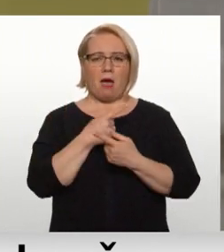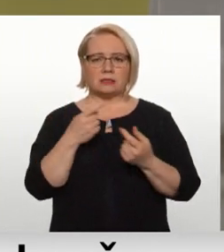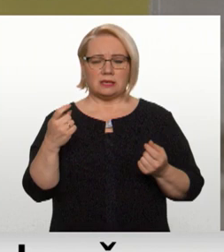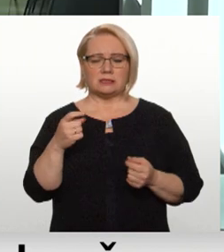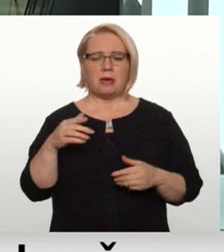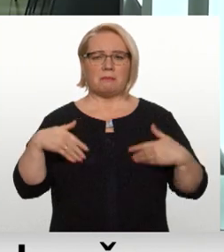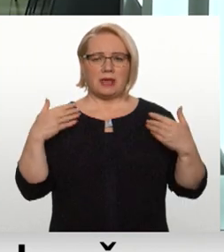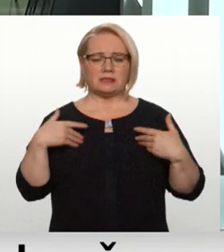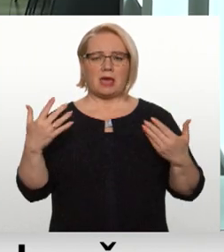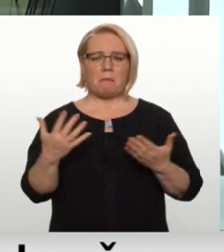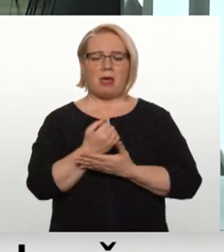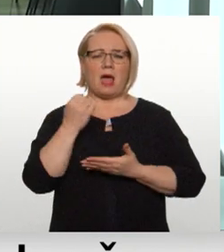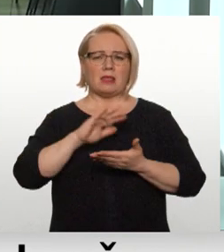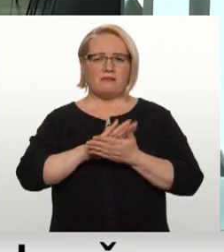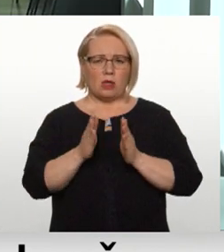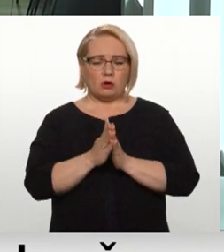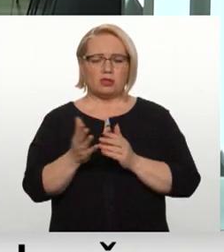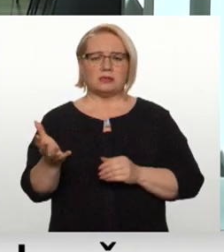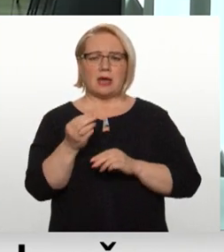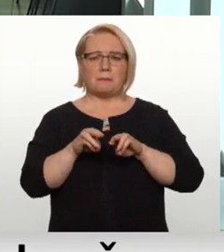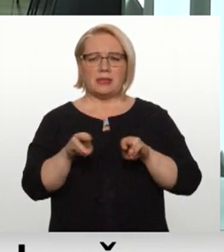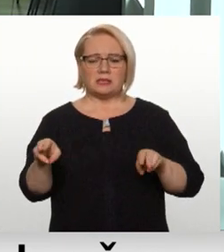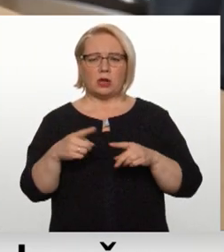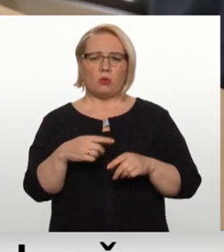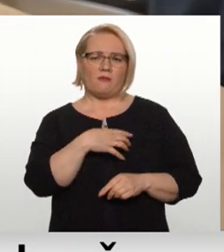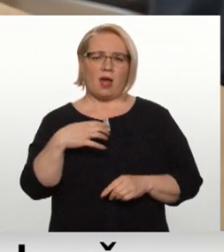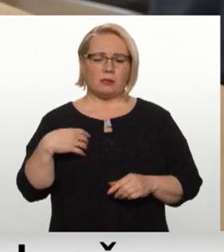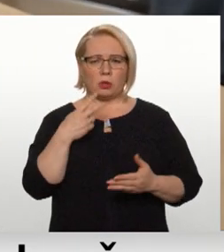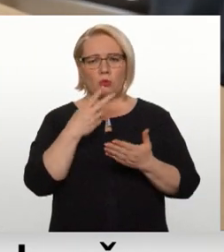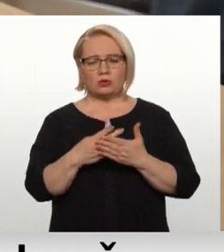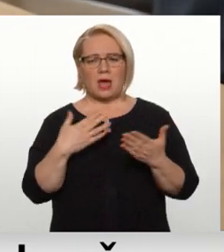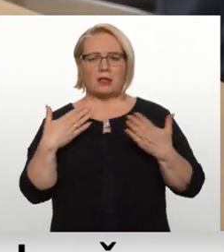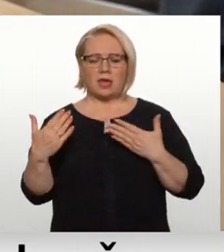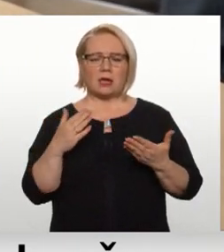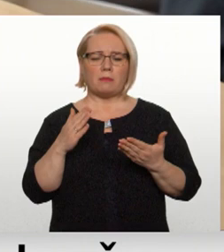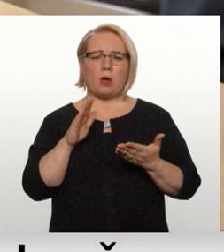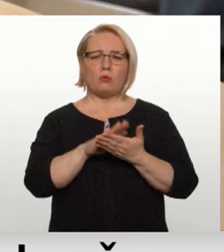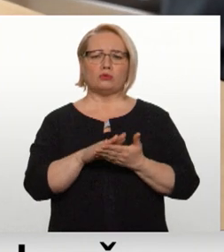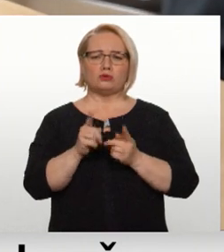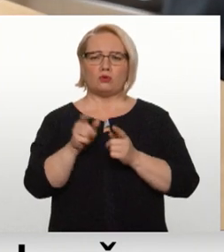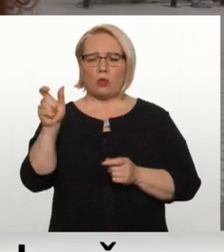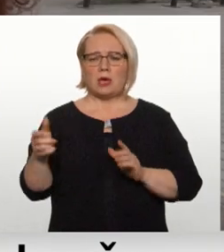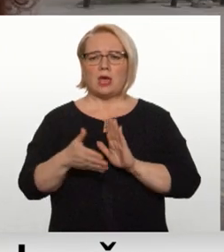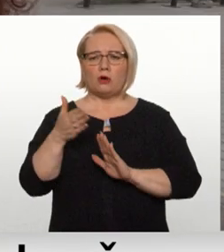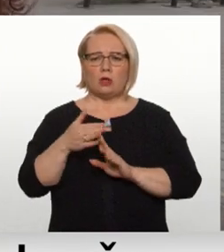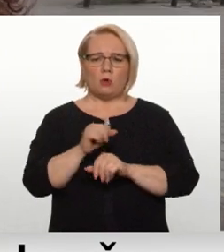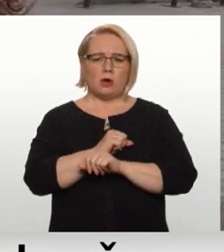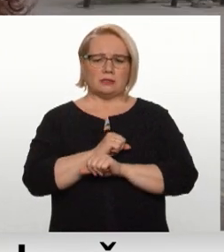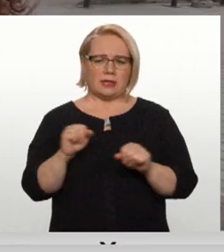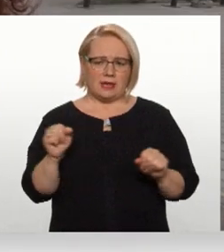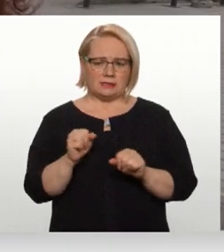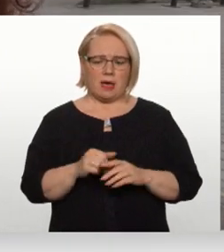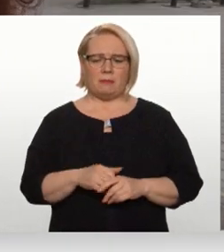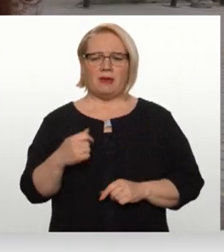viņu priecē panāktā vienošanās ar ministriju un valdību, bet uzskata, ka attieksme pret skolotājiem ir jāuzlabo steidzami. Cerams, ka tas